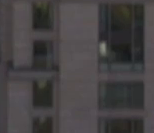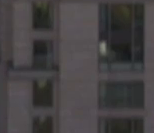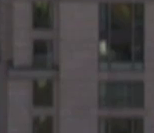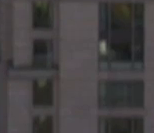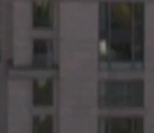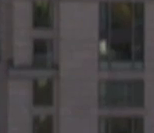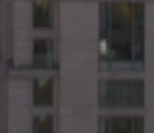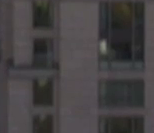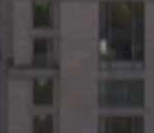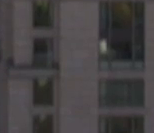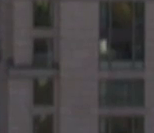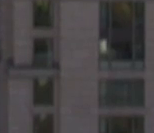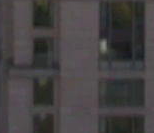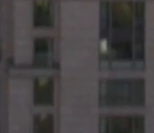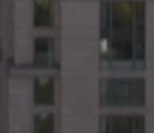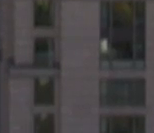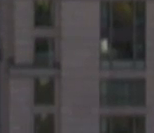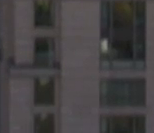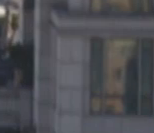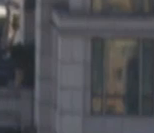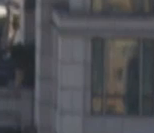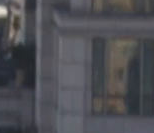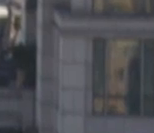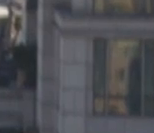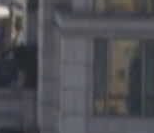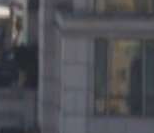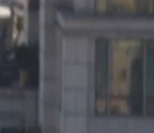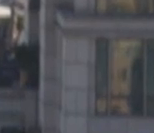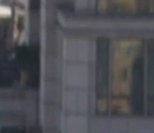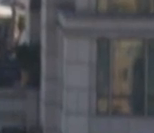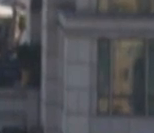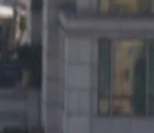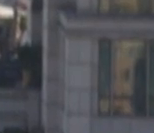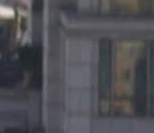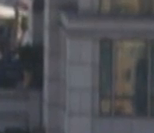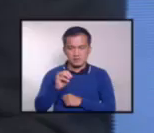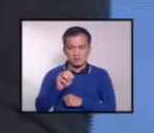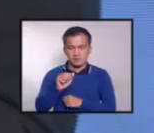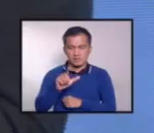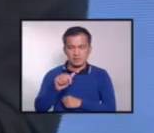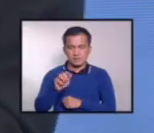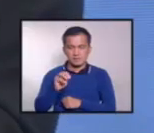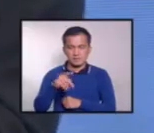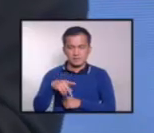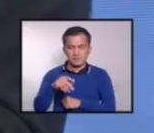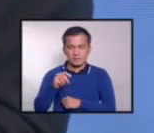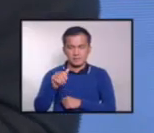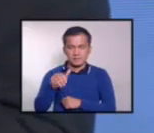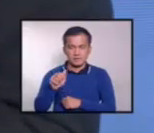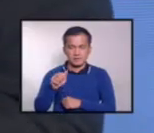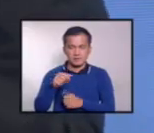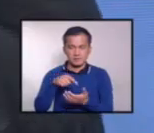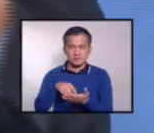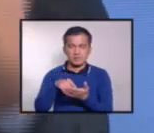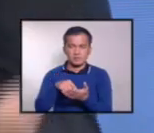ating karapatan katulad ng ibang bansa na nagtatrabaho dyan sa malampaya. Yun yung malampaya model na yung Shell,